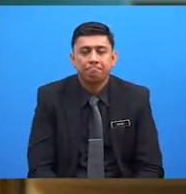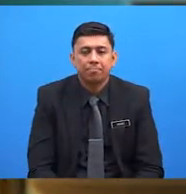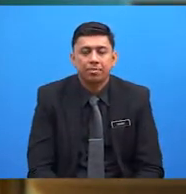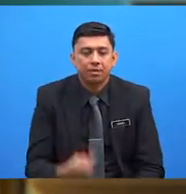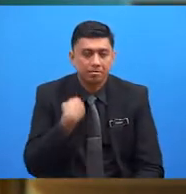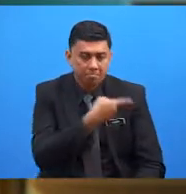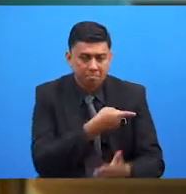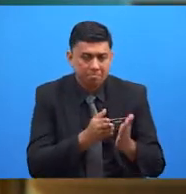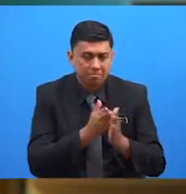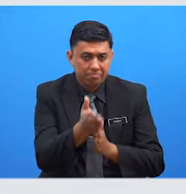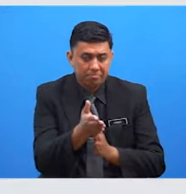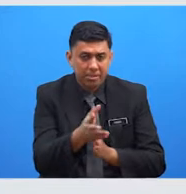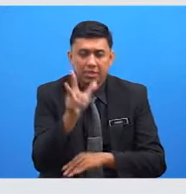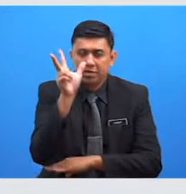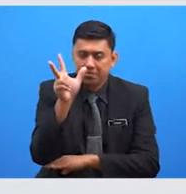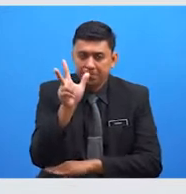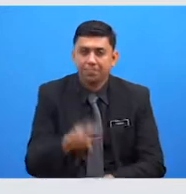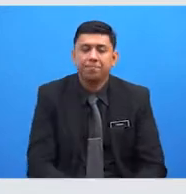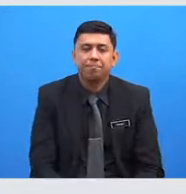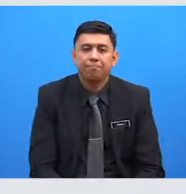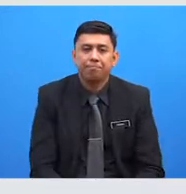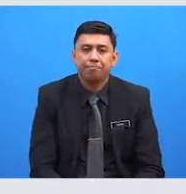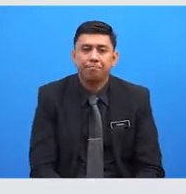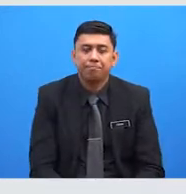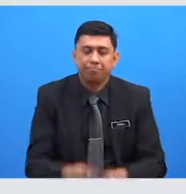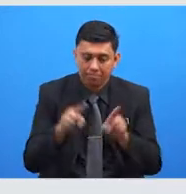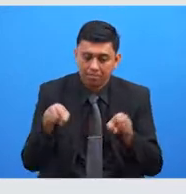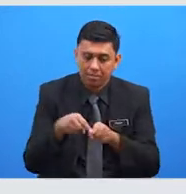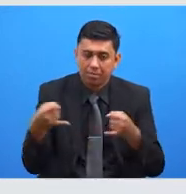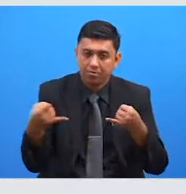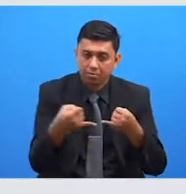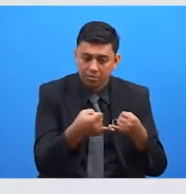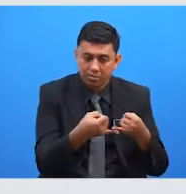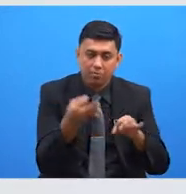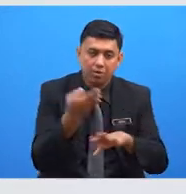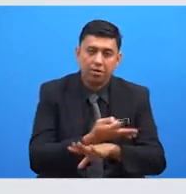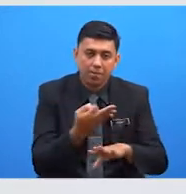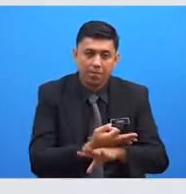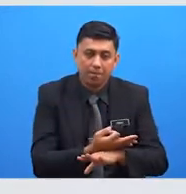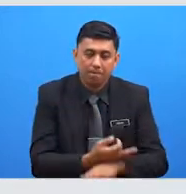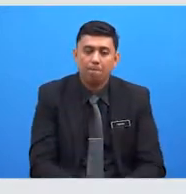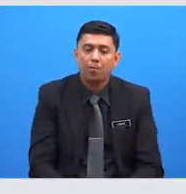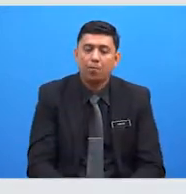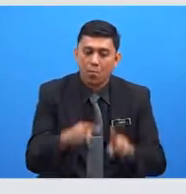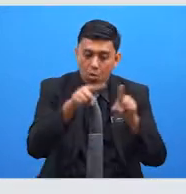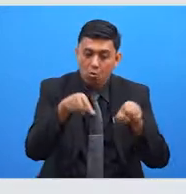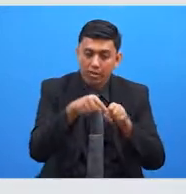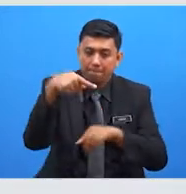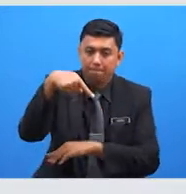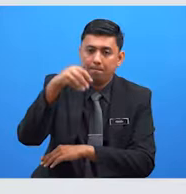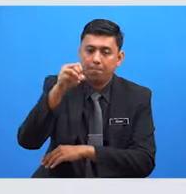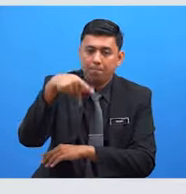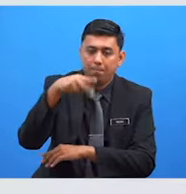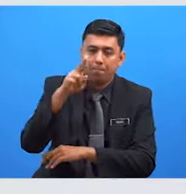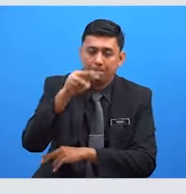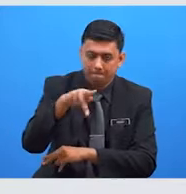Kita teruskan dengan fitur ketiga iaitu laman web interaktif dengan fungsi kotak pop-up. Terdapat 3